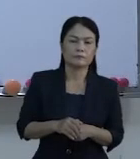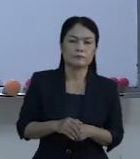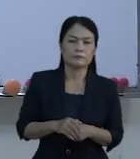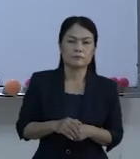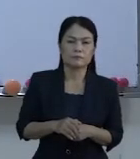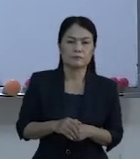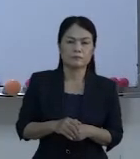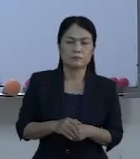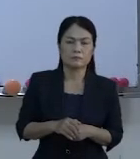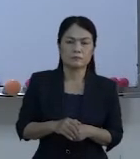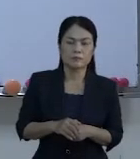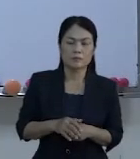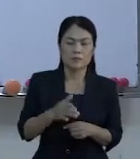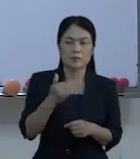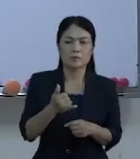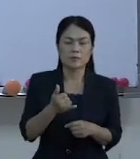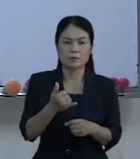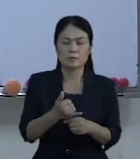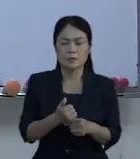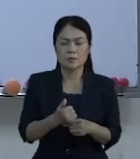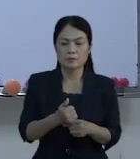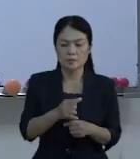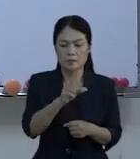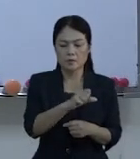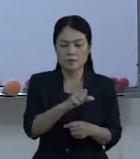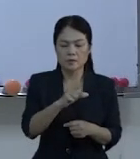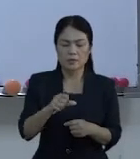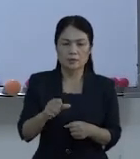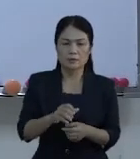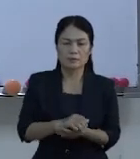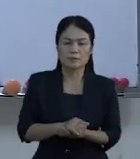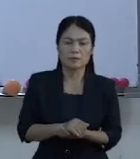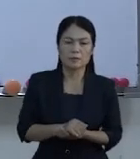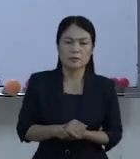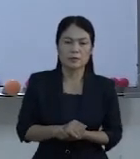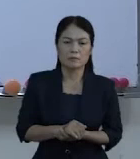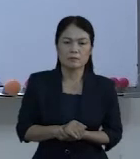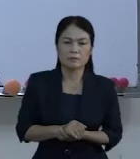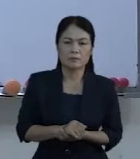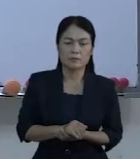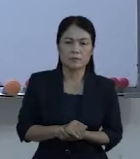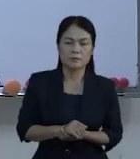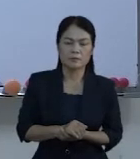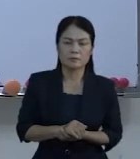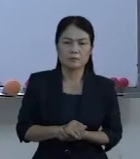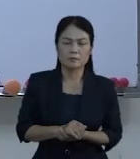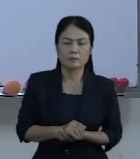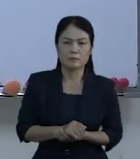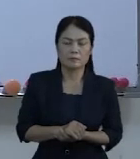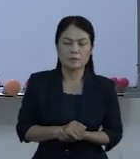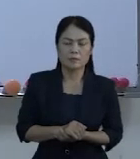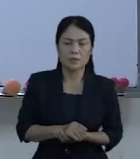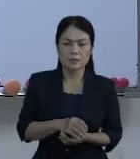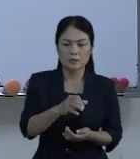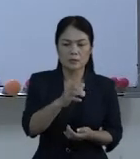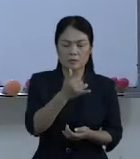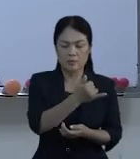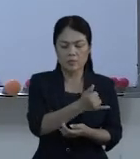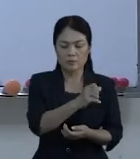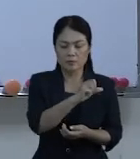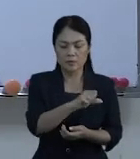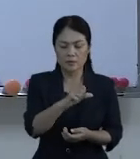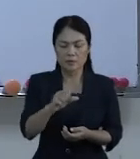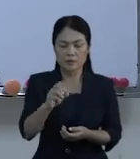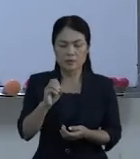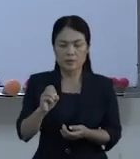với bà mùi ấy con bà mùi sai mà chân là cụ đã khăn đấy cứ bà mùi mỗi sai là gần đấy là